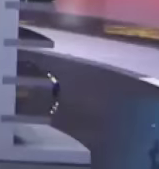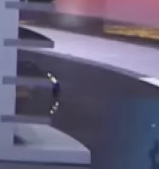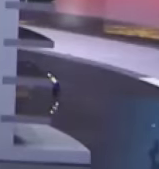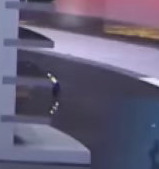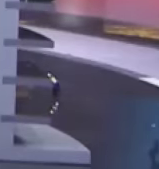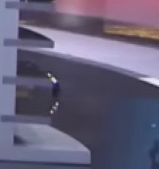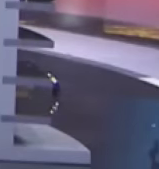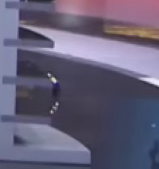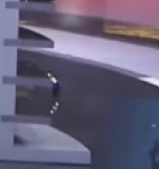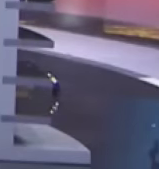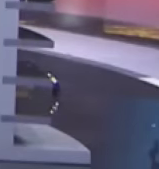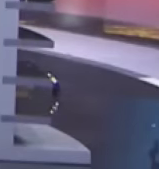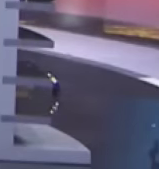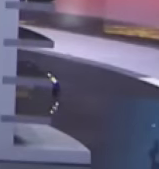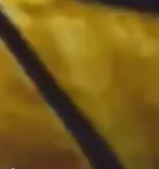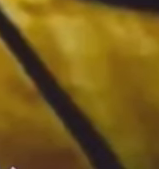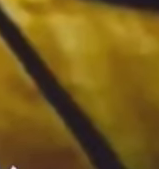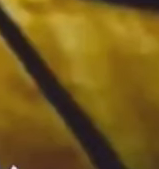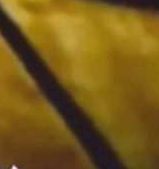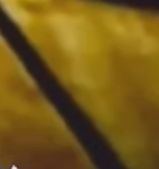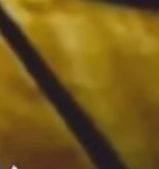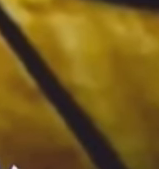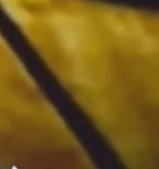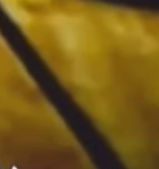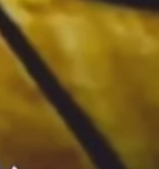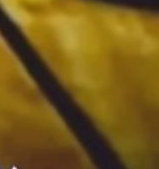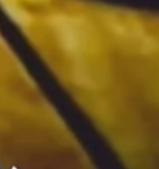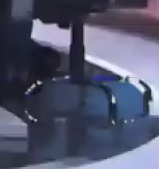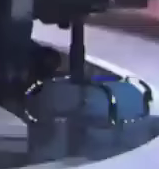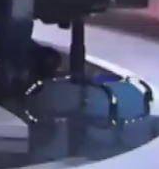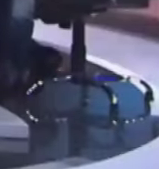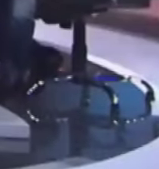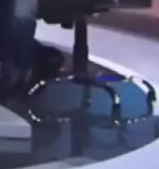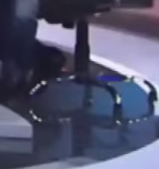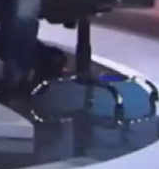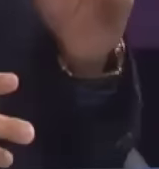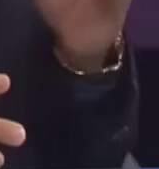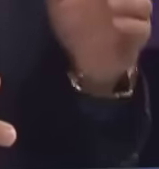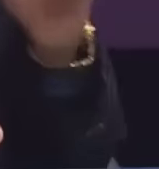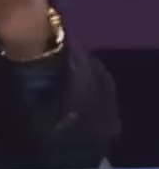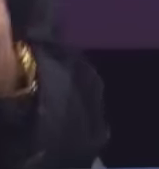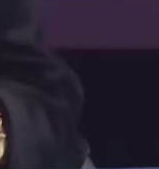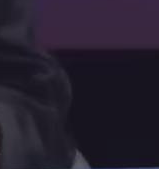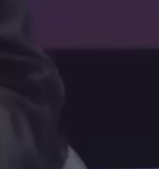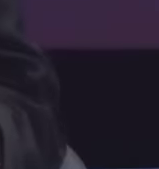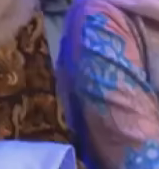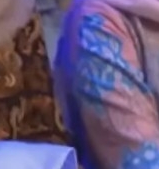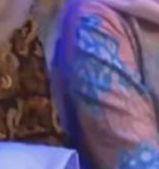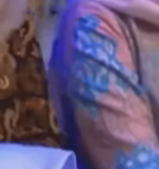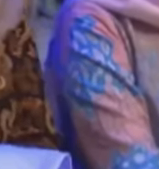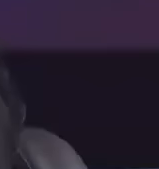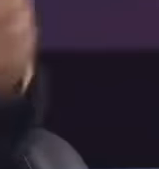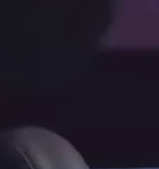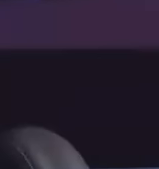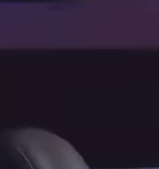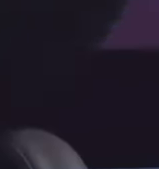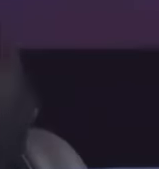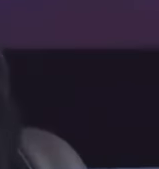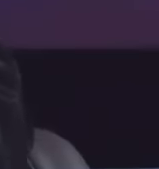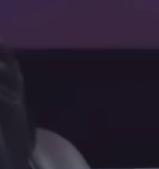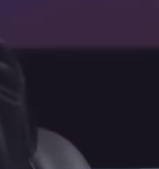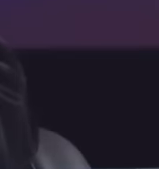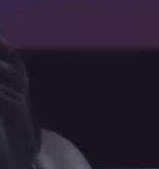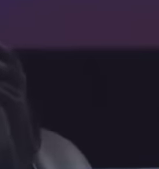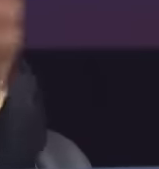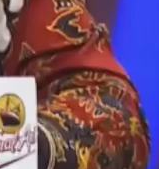lain. Saya nggak tahu bakal se-viral itu. Dunia ini panggung sandiwara. Nah begitulah di